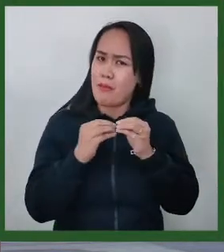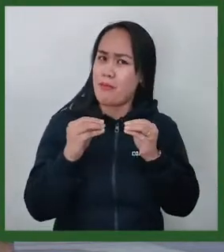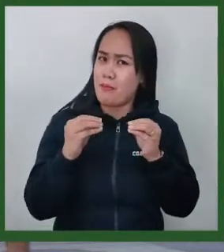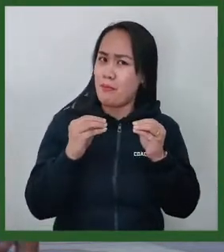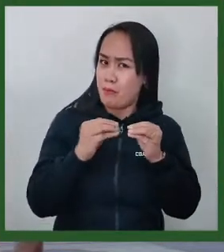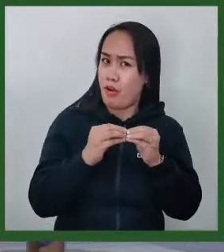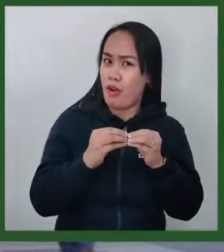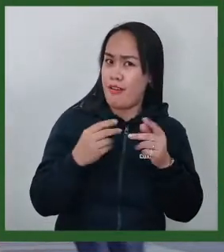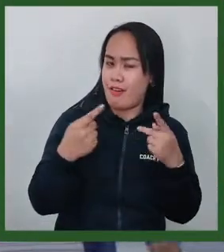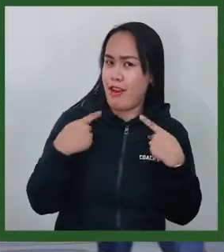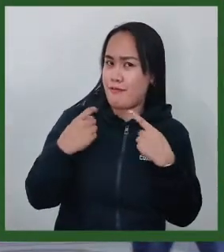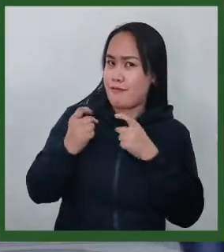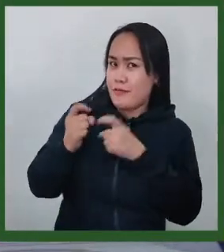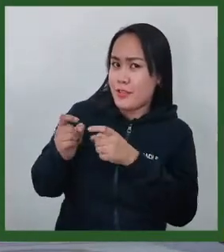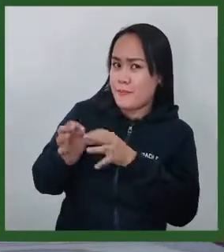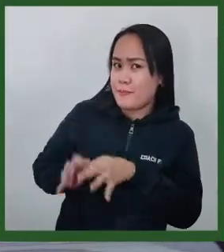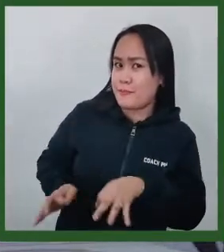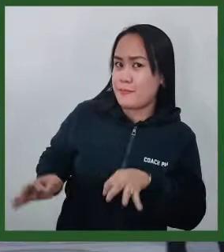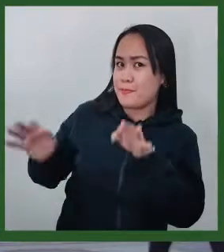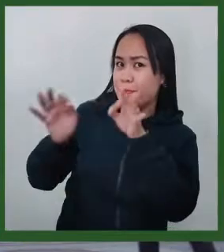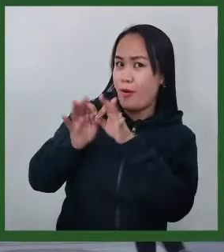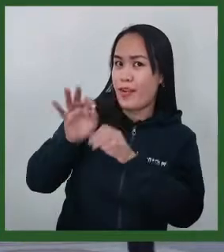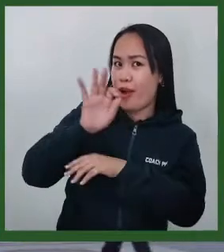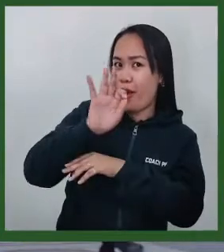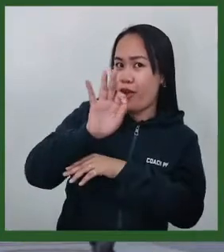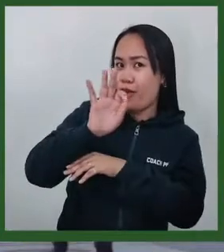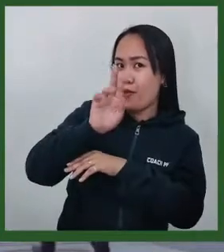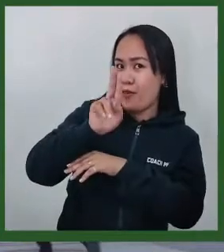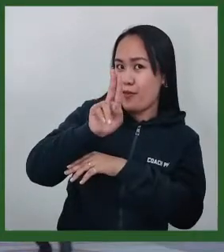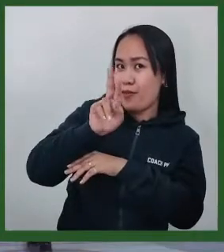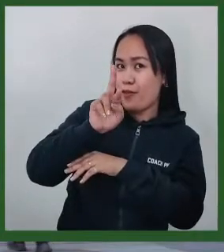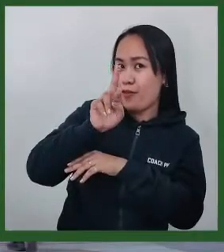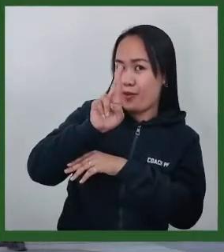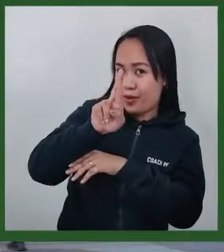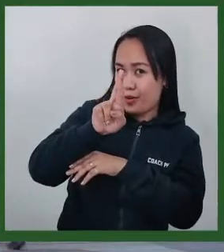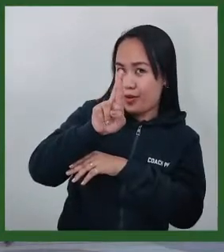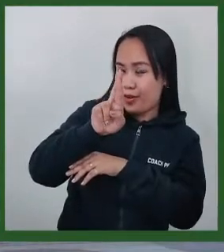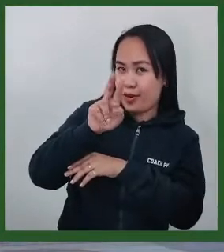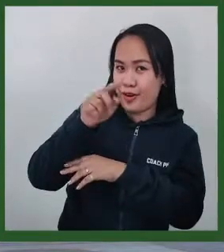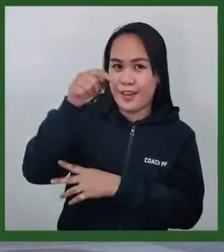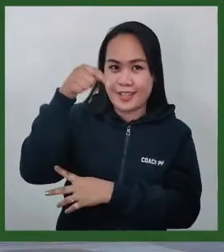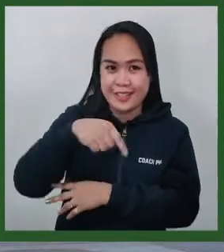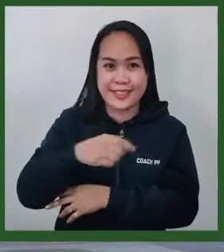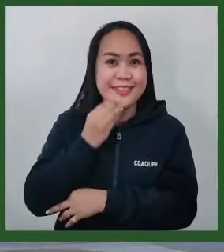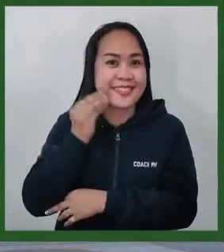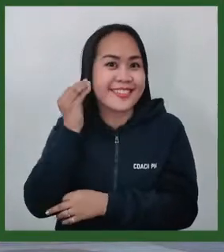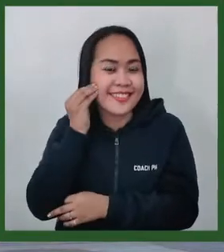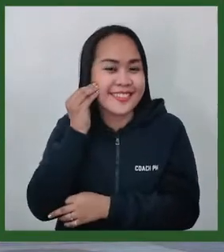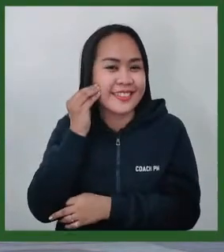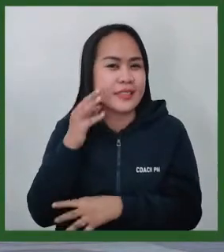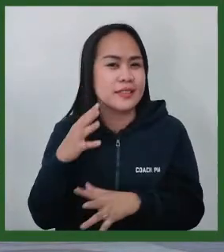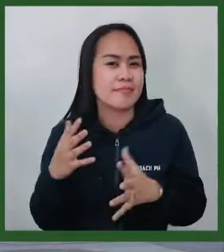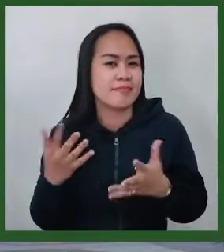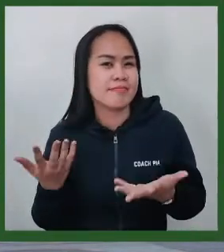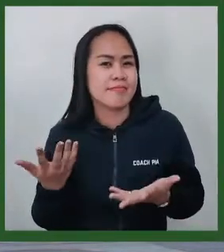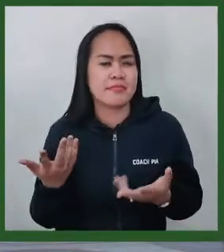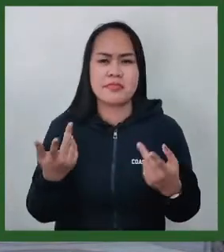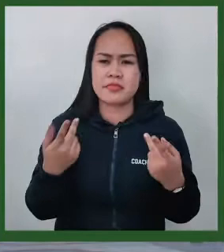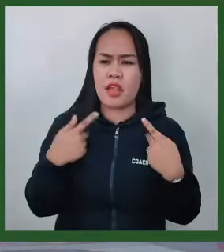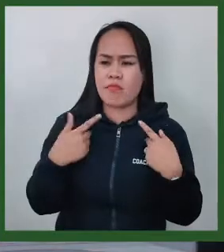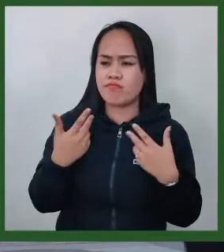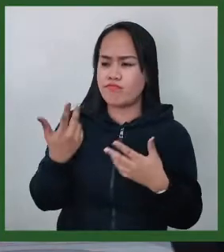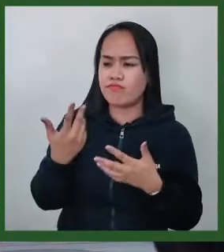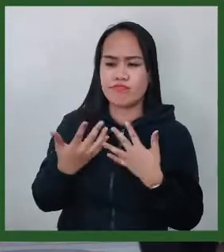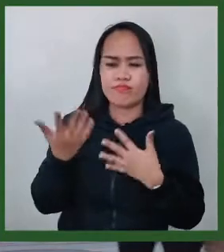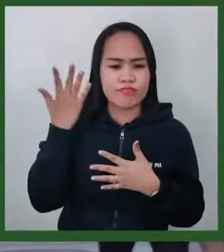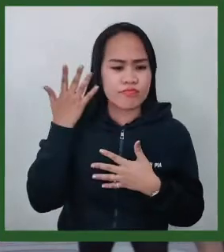Barangay San Antonio, pati po sa ating mga first citizens o sa ating mga pets, no. Kamakailan ay meron pong ni-report sa